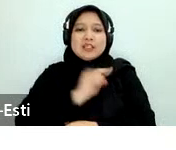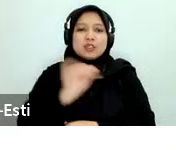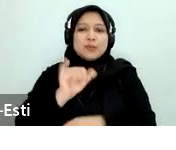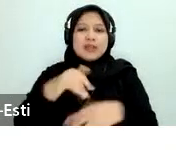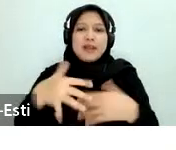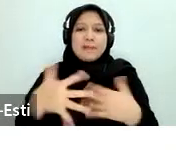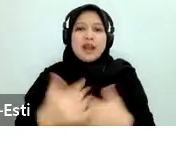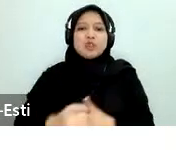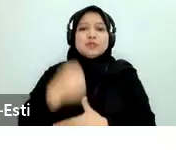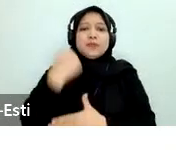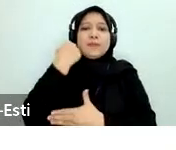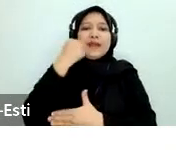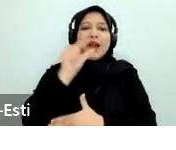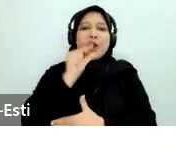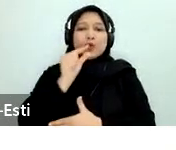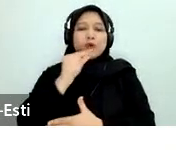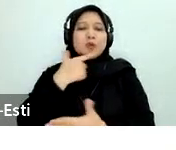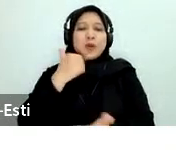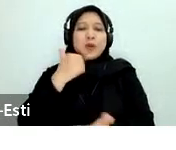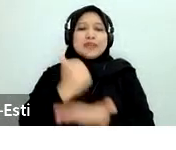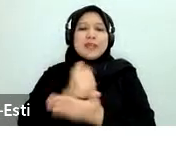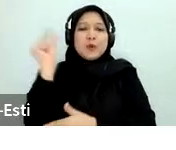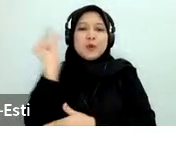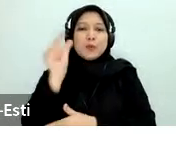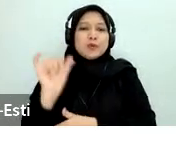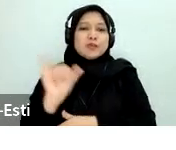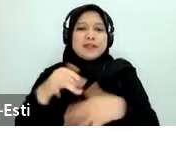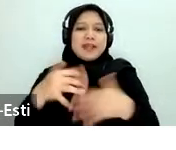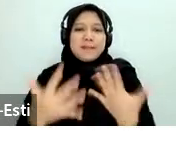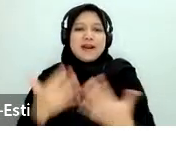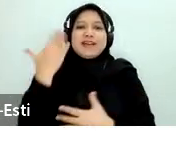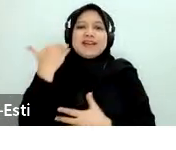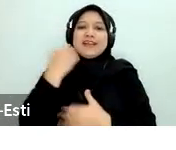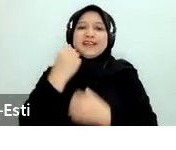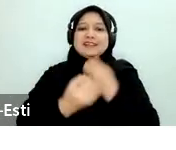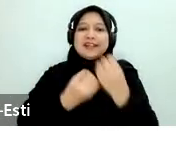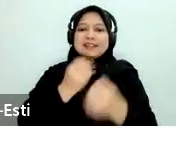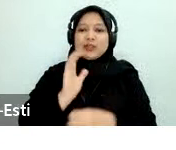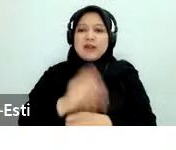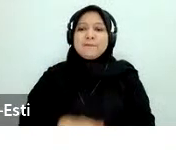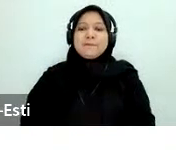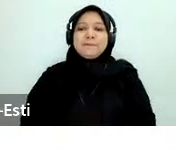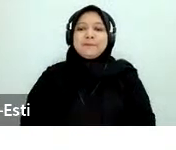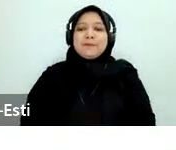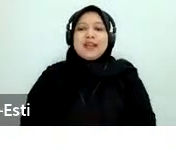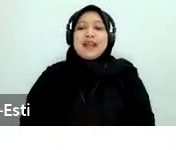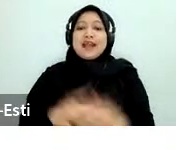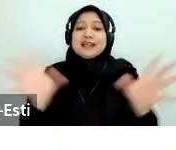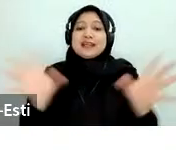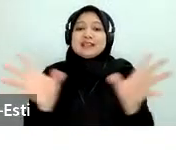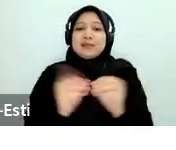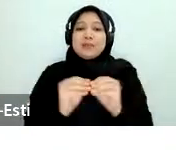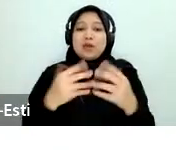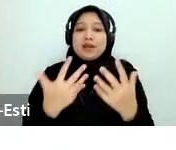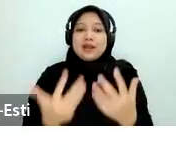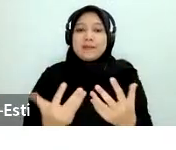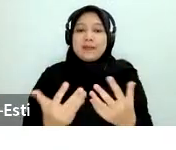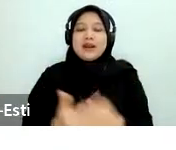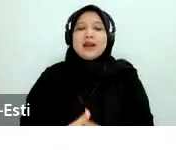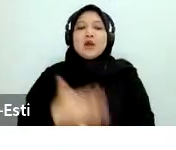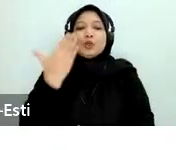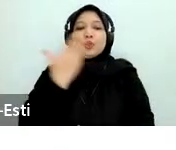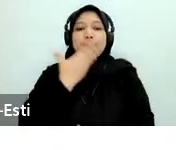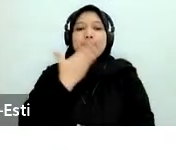umum jadi kalau saya boleh menyimpulkan di waktu yang singkat ini menurut saya bahasa